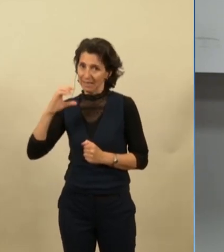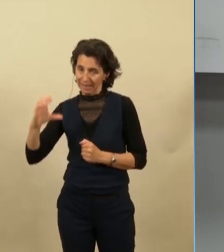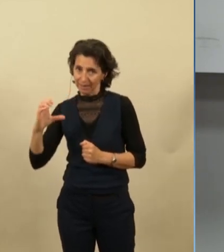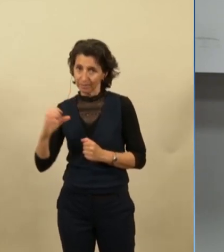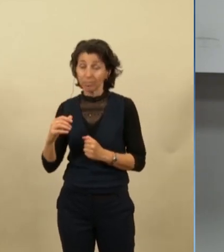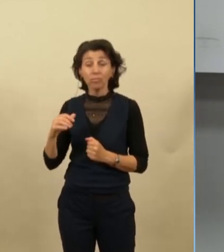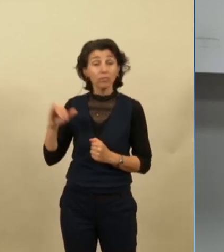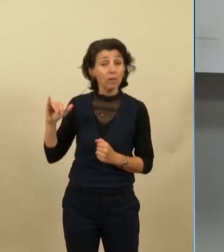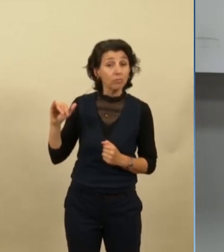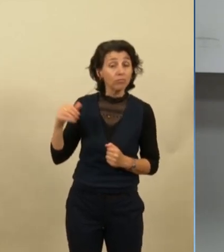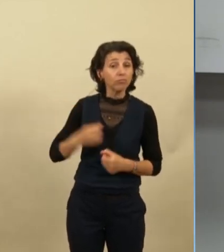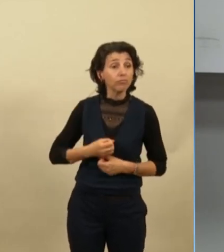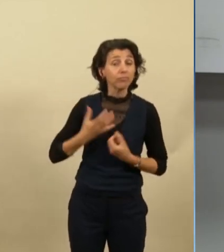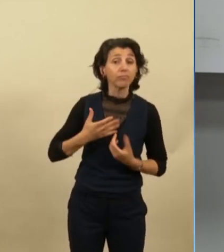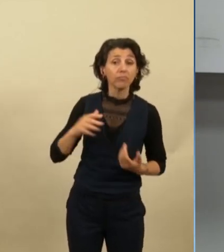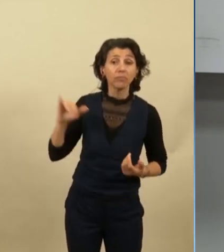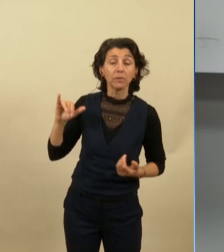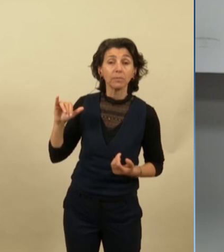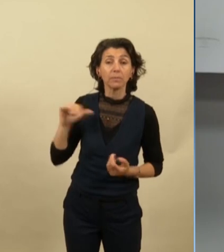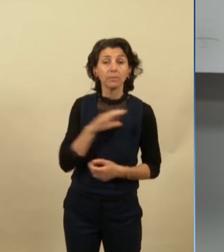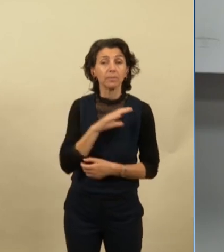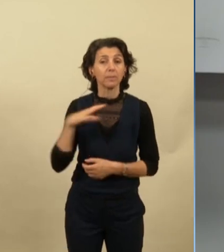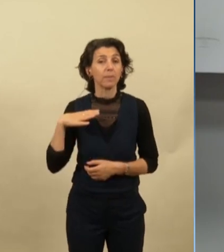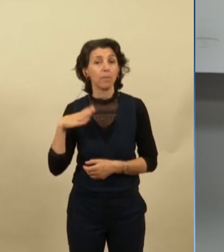qu'il défend madame Bauer